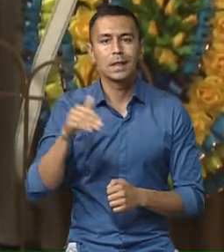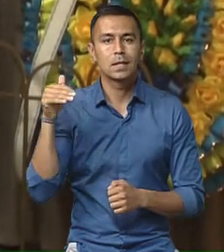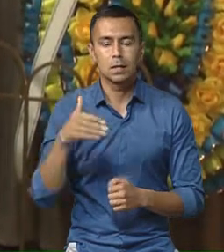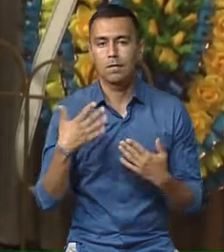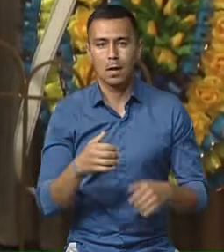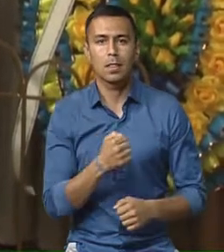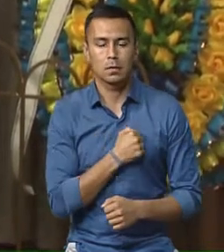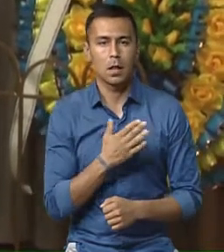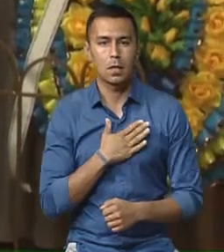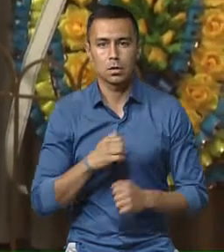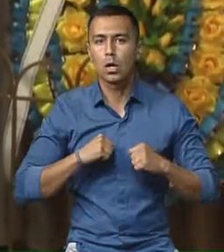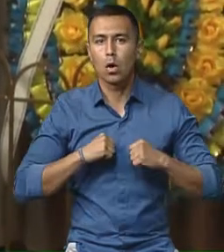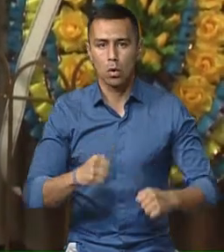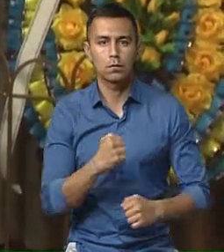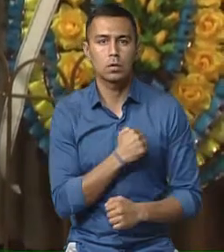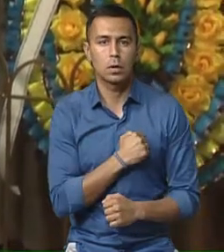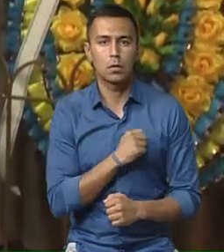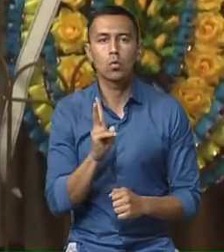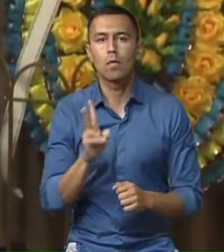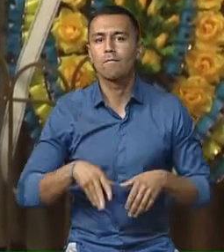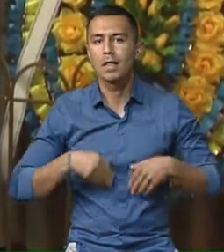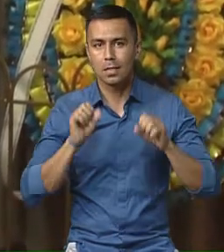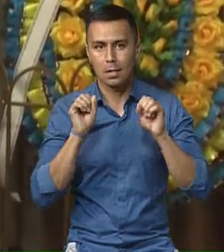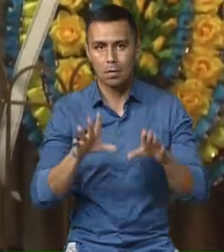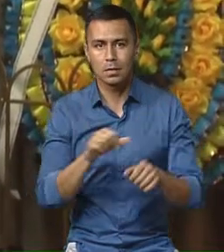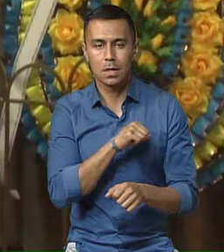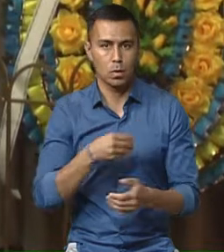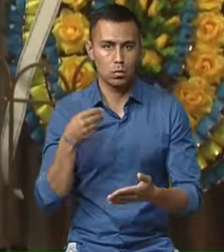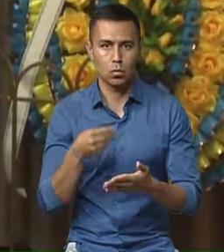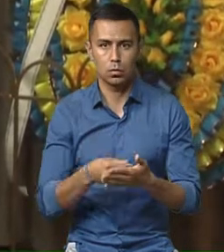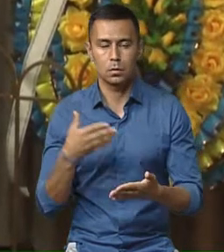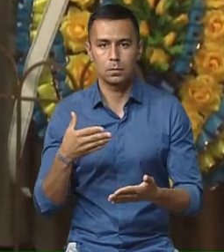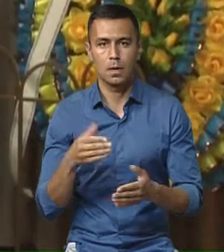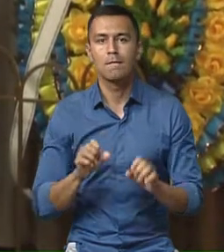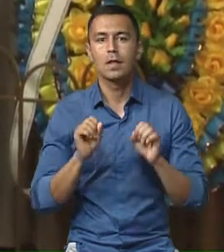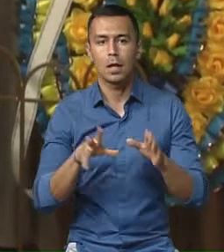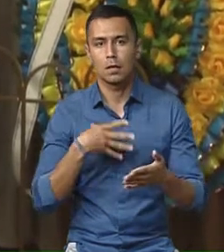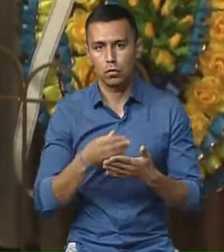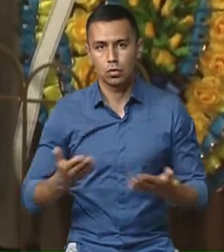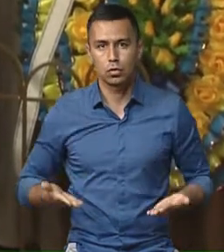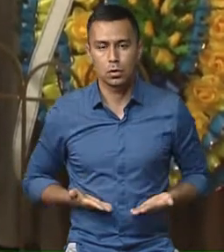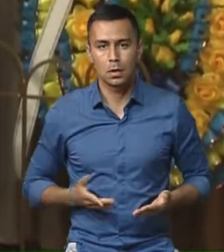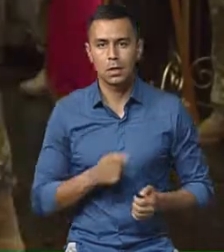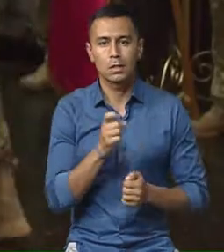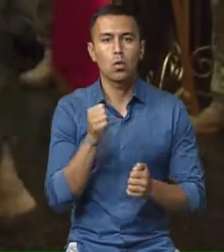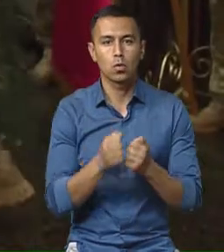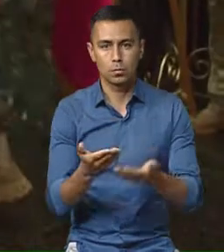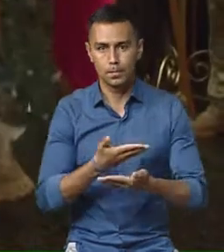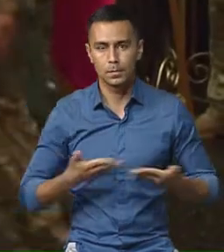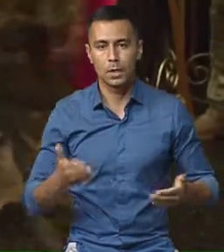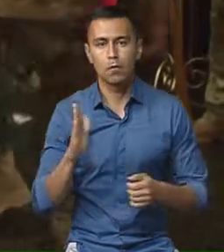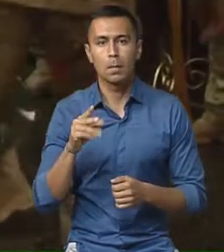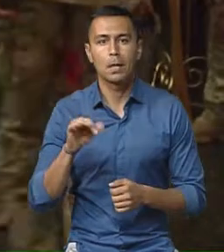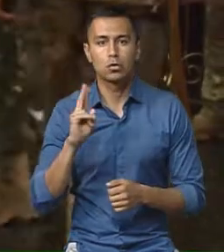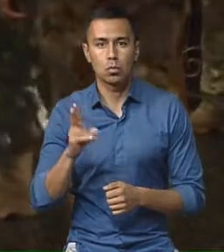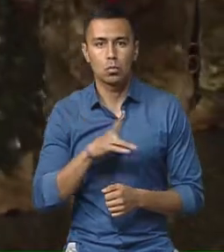на жаль, наших героїв, які віддали найдорожче, віддали своє життя за кожного з нас. Володимир